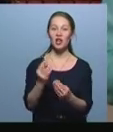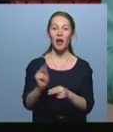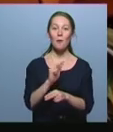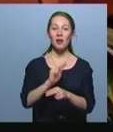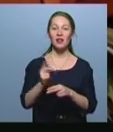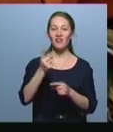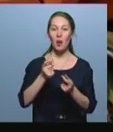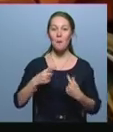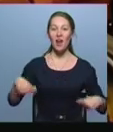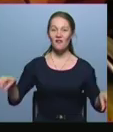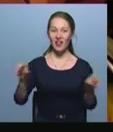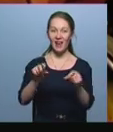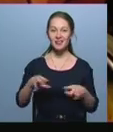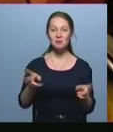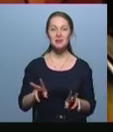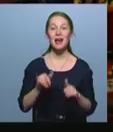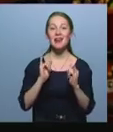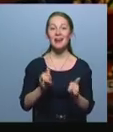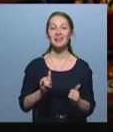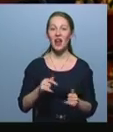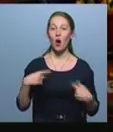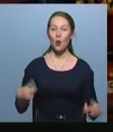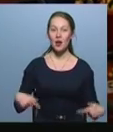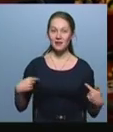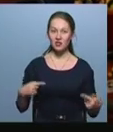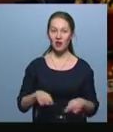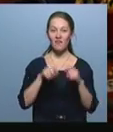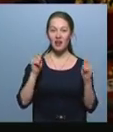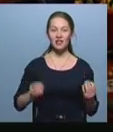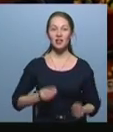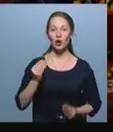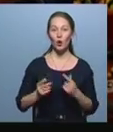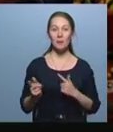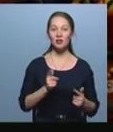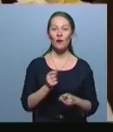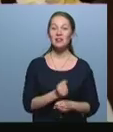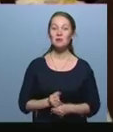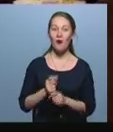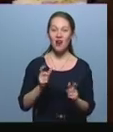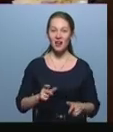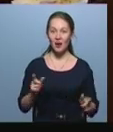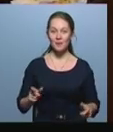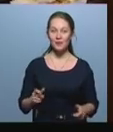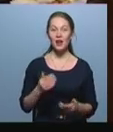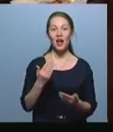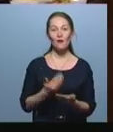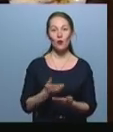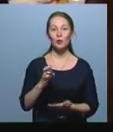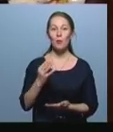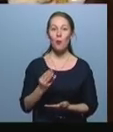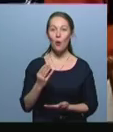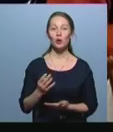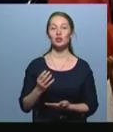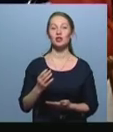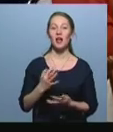в зрительном зале специально для колясочников. К открытию игр подготовились даже повара. Борщ со сметанкой, три